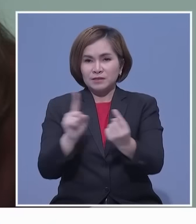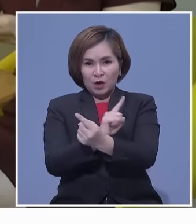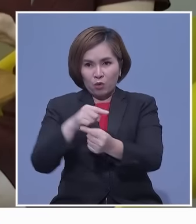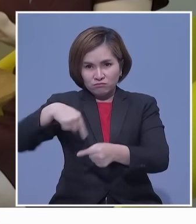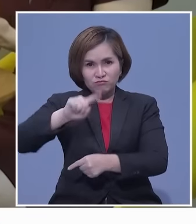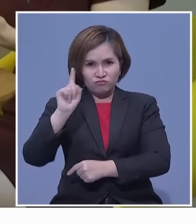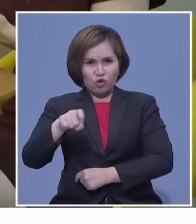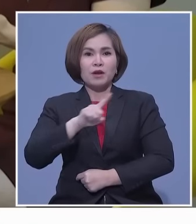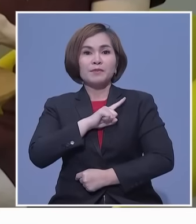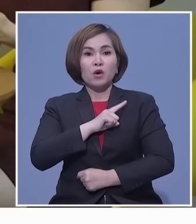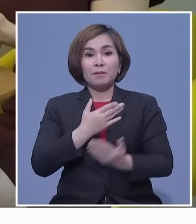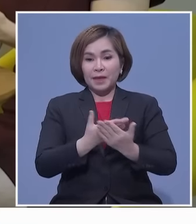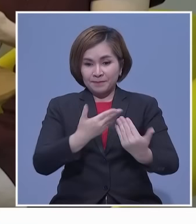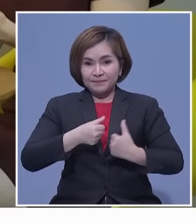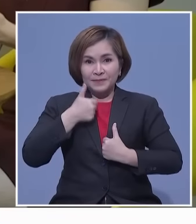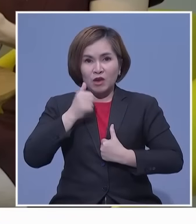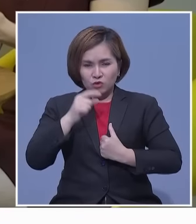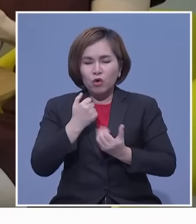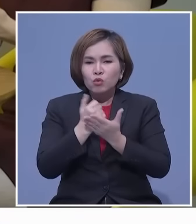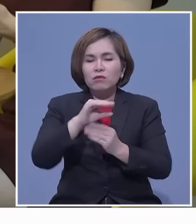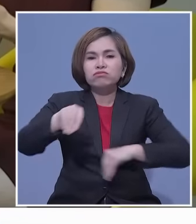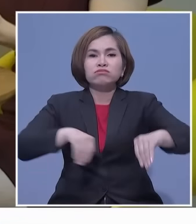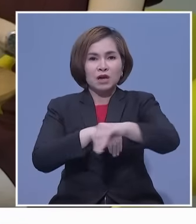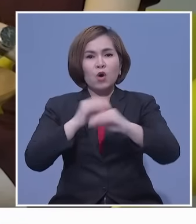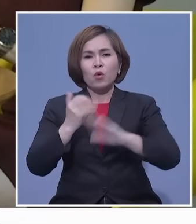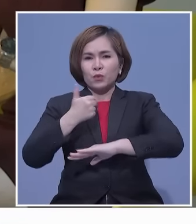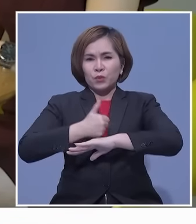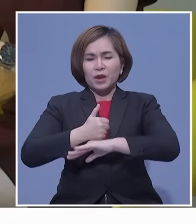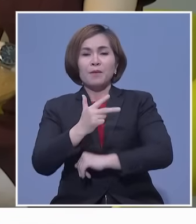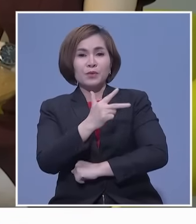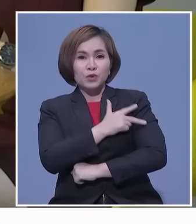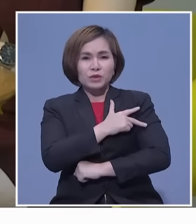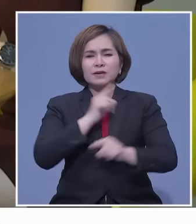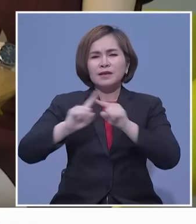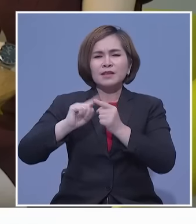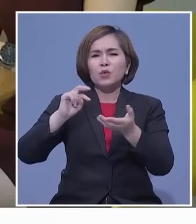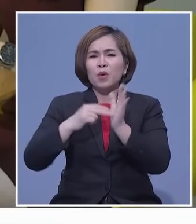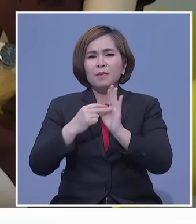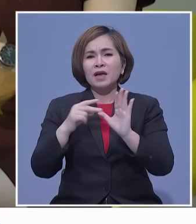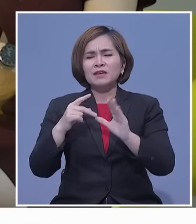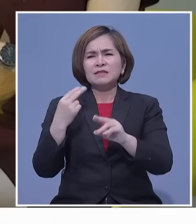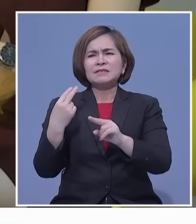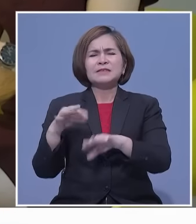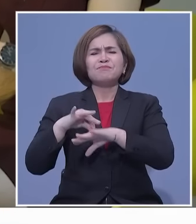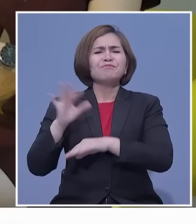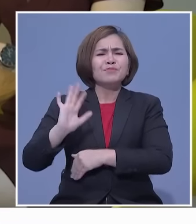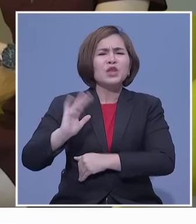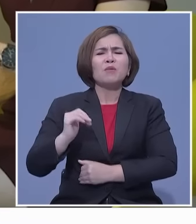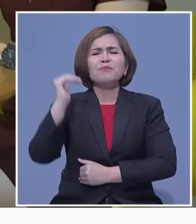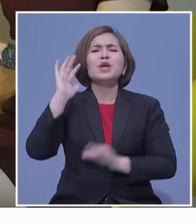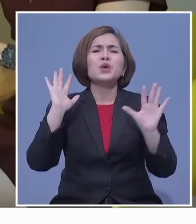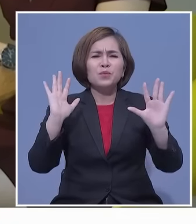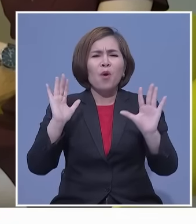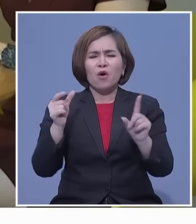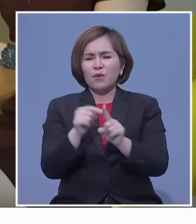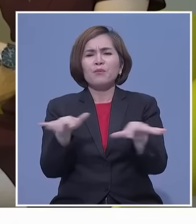สังคมทำกำไรได้อคือหลายคนบอกว่าคนที่เป็นผู้บริหารจริงๆเป็นดอกเตอร์เป็นบอสจริงๆไม่เคยอยากจะให้ใครเรียกเลยนะคือเรียกพี่ก็ได้หรือ